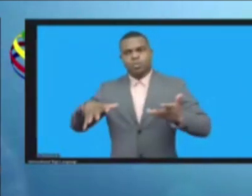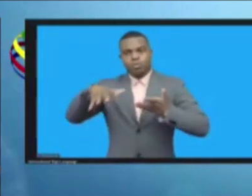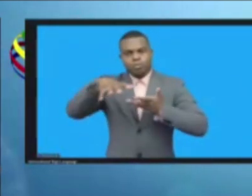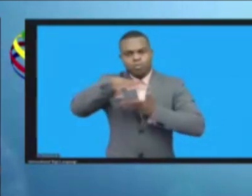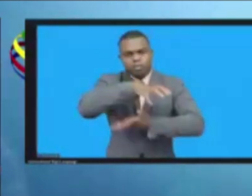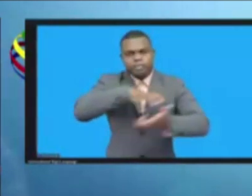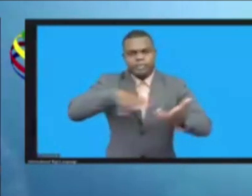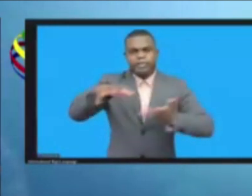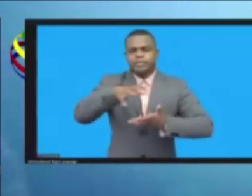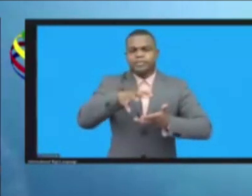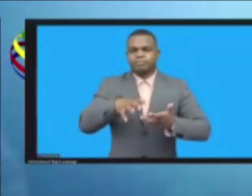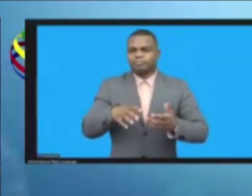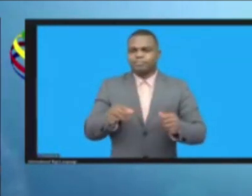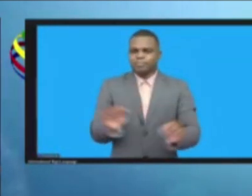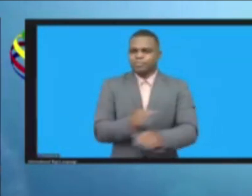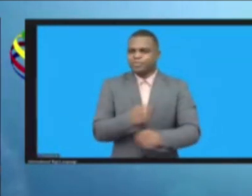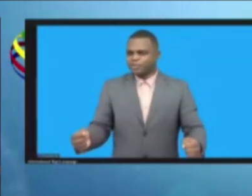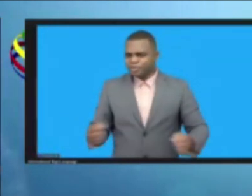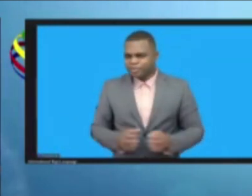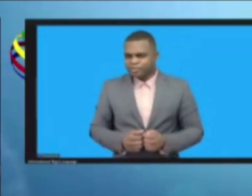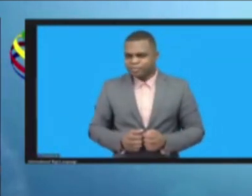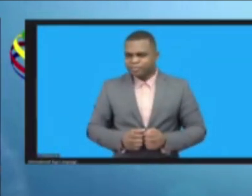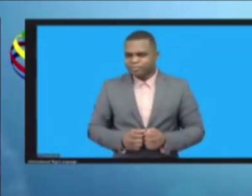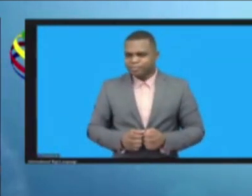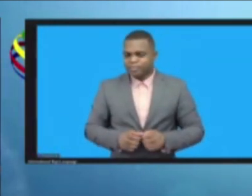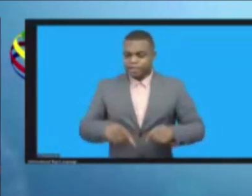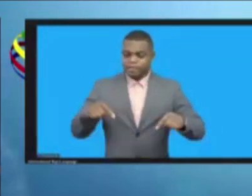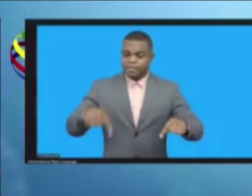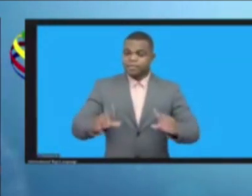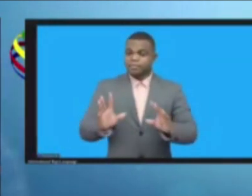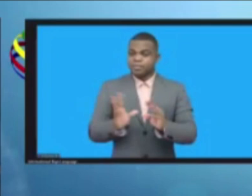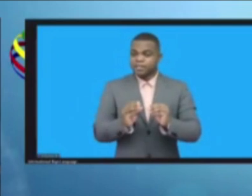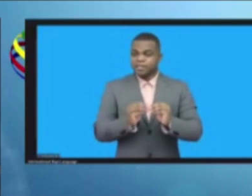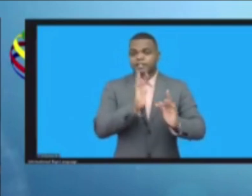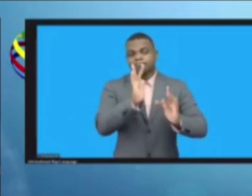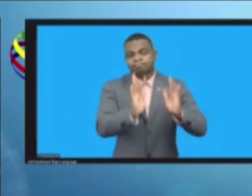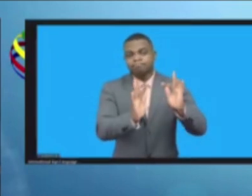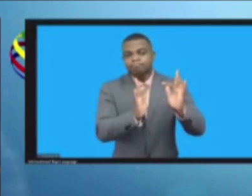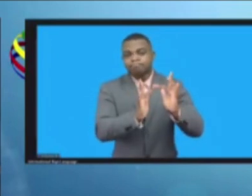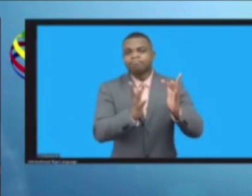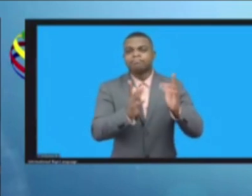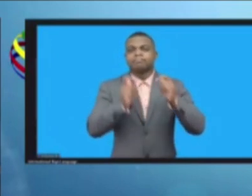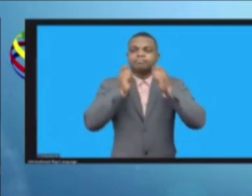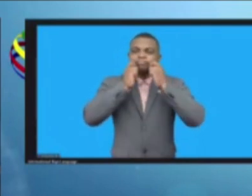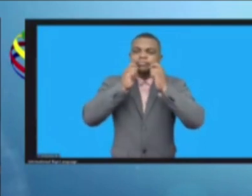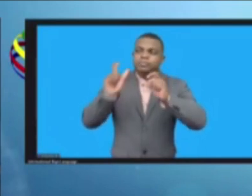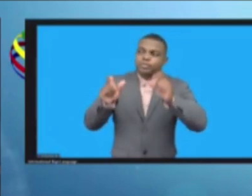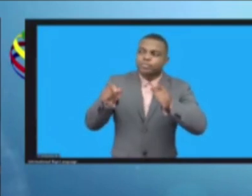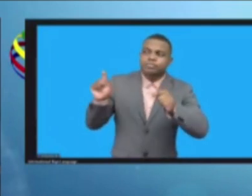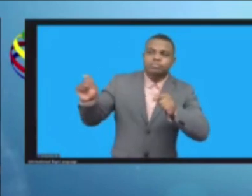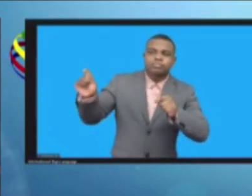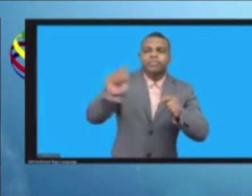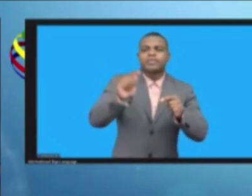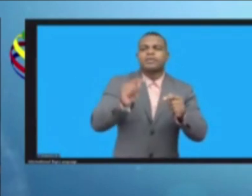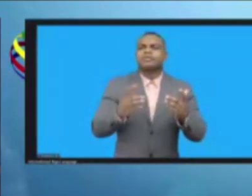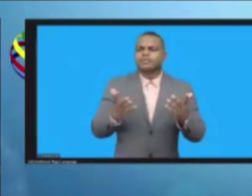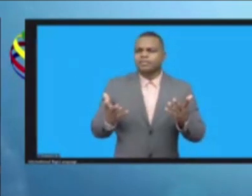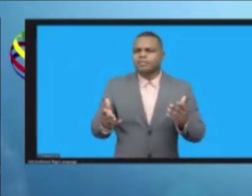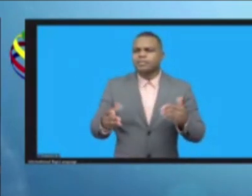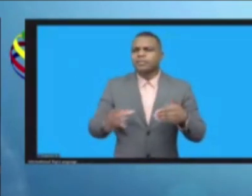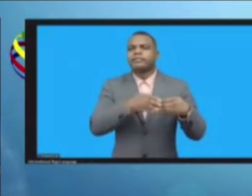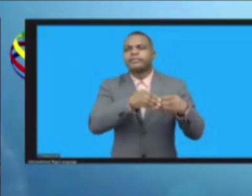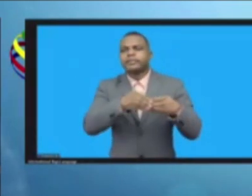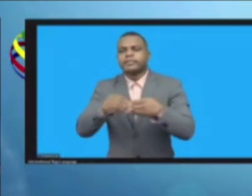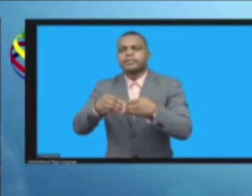Поэтому мы участвуем вот в таких гибридных заседаниях. И неважно, находитесь ли вы удаленно, являетесь ли вы